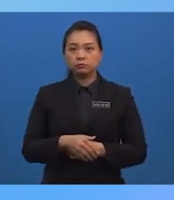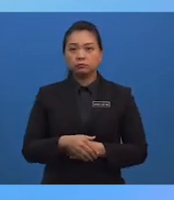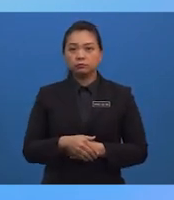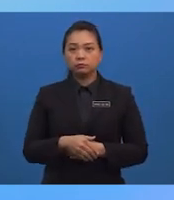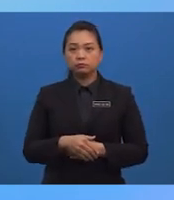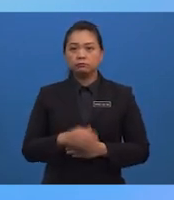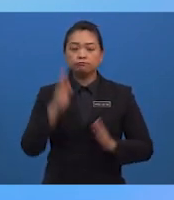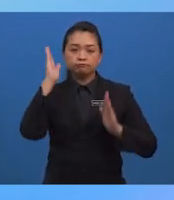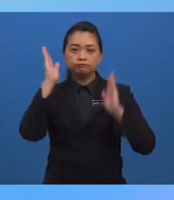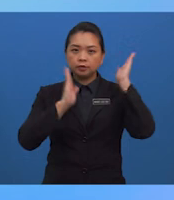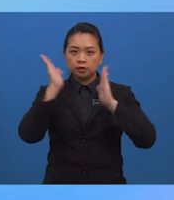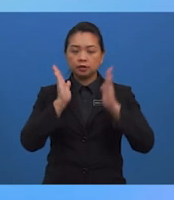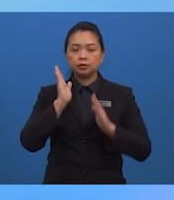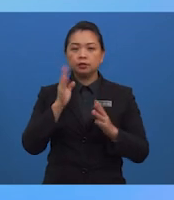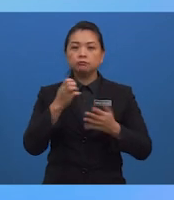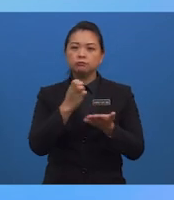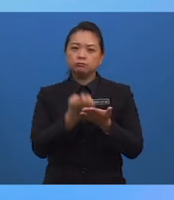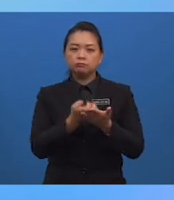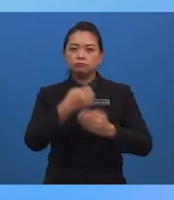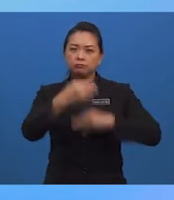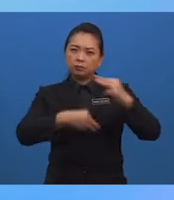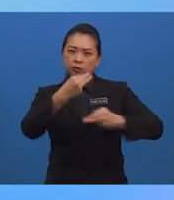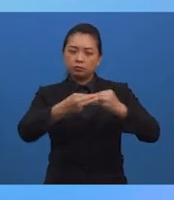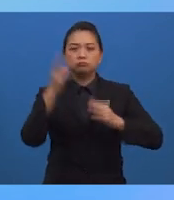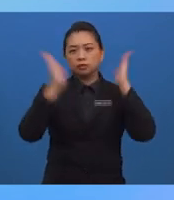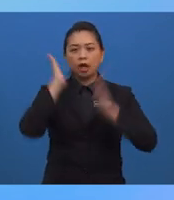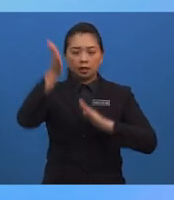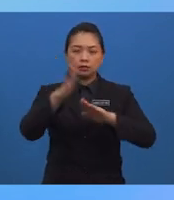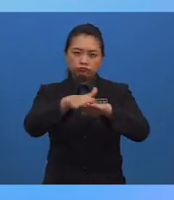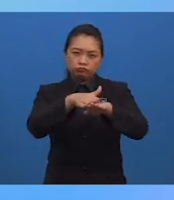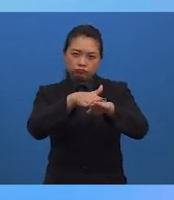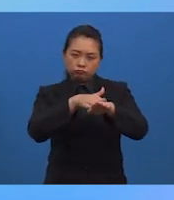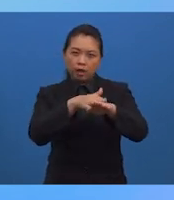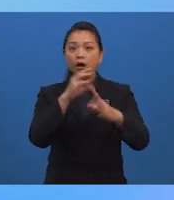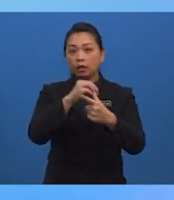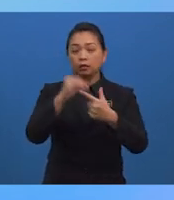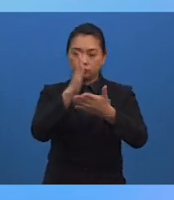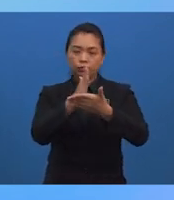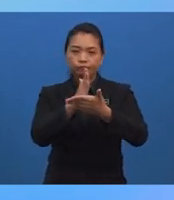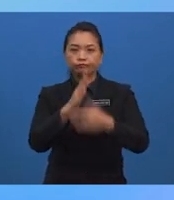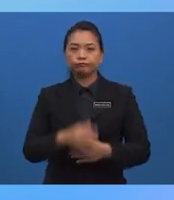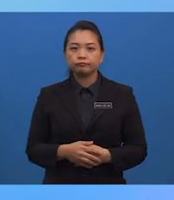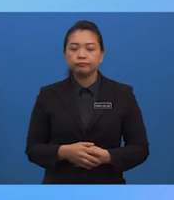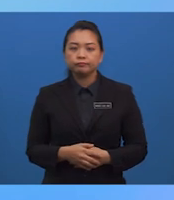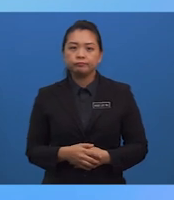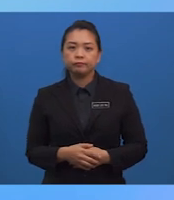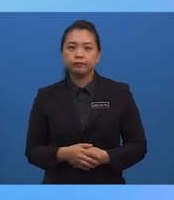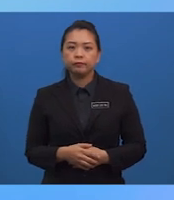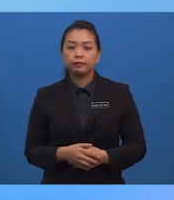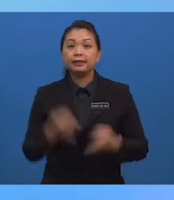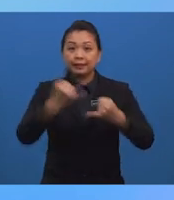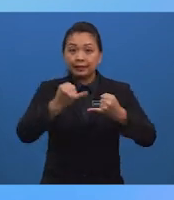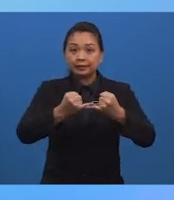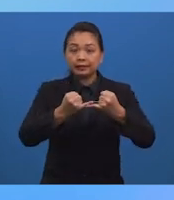pesat akan menjadi perlahan dan terbantut. Aspek yang terakhir ialah aspek keperluan